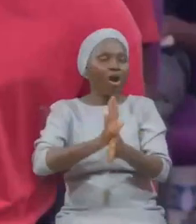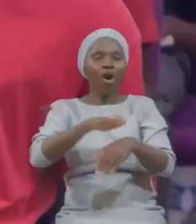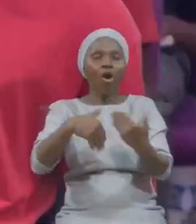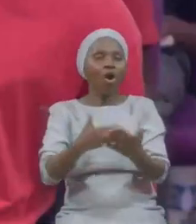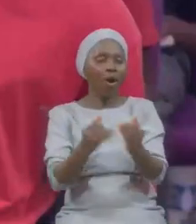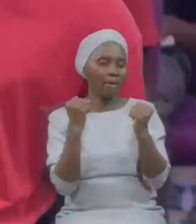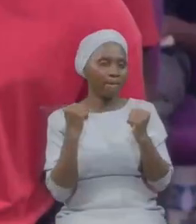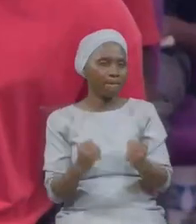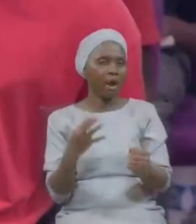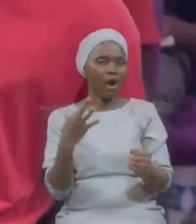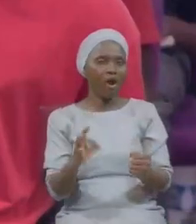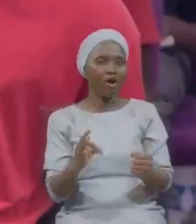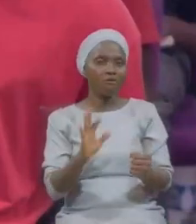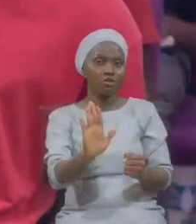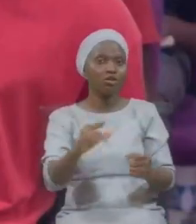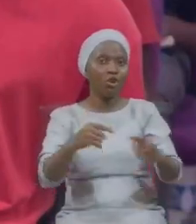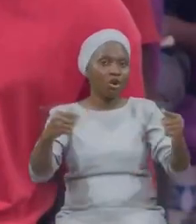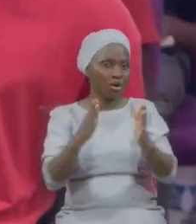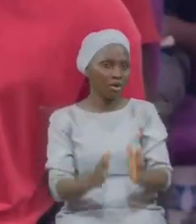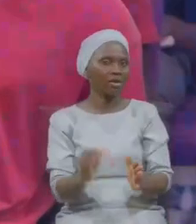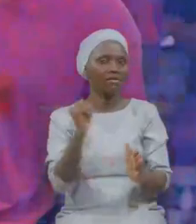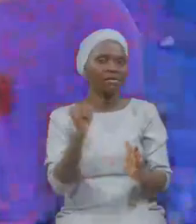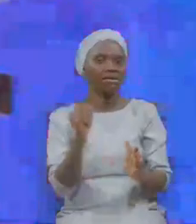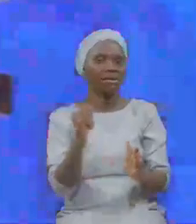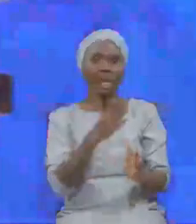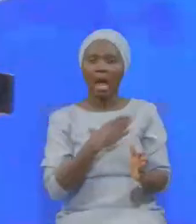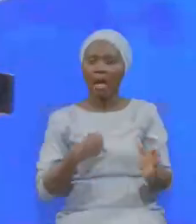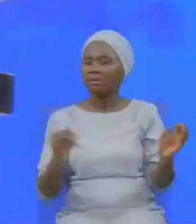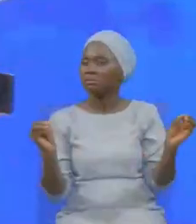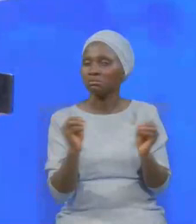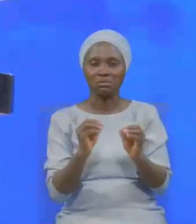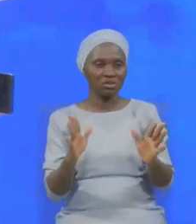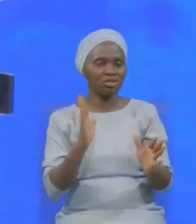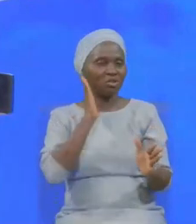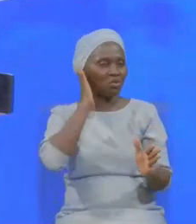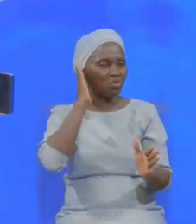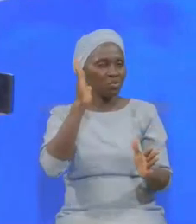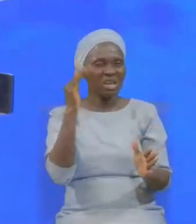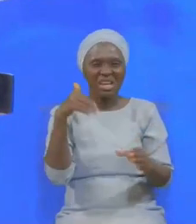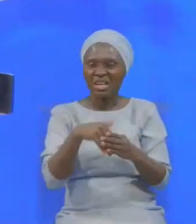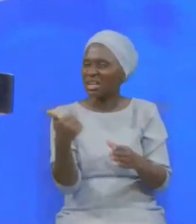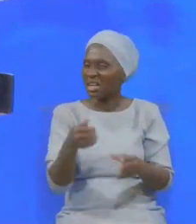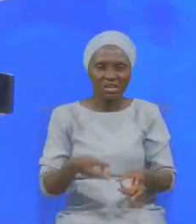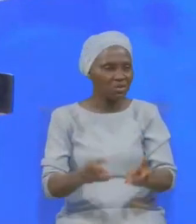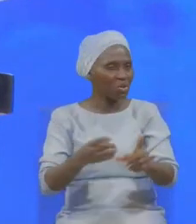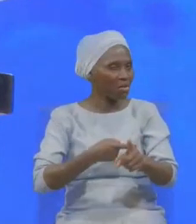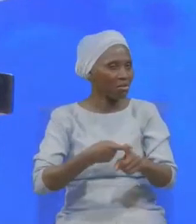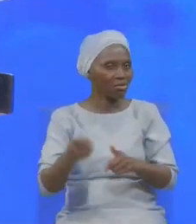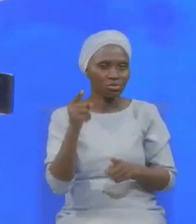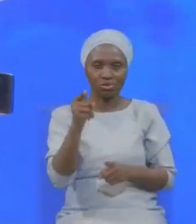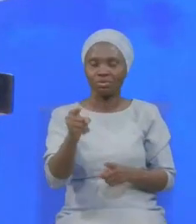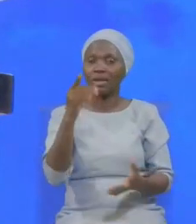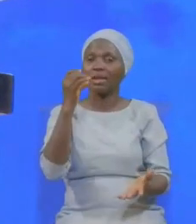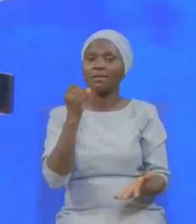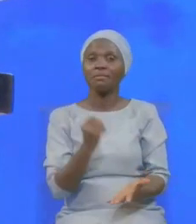et sur toute la puissance de votre ennemi. Et rien ne pourra vous